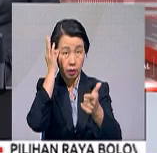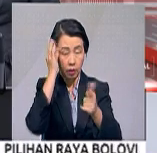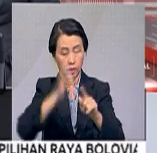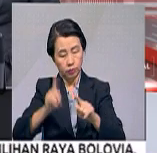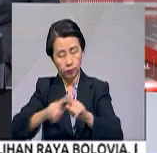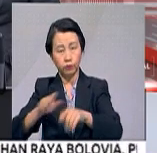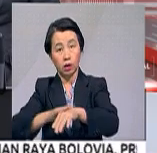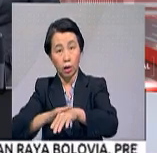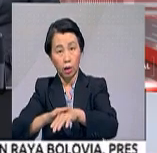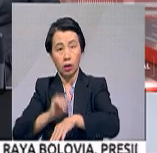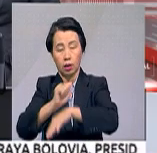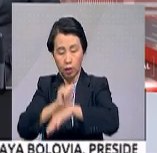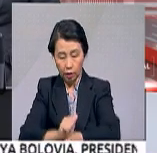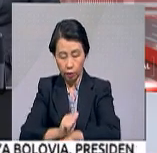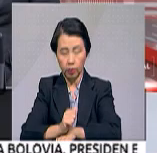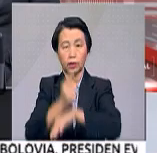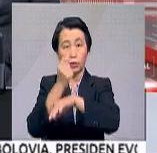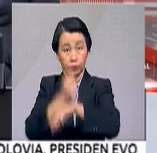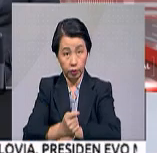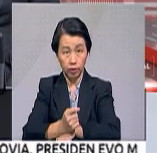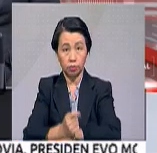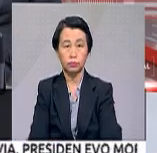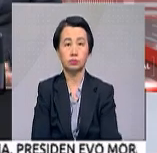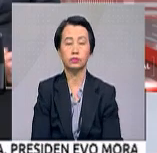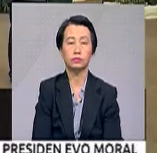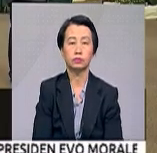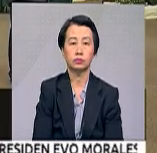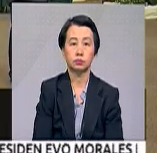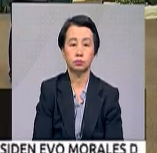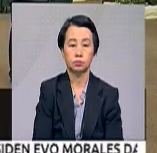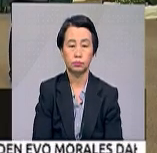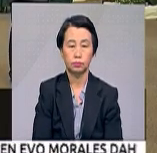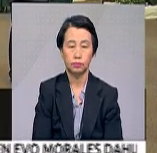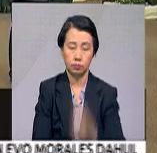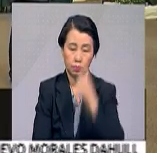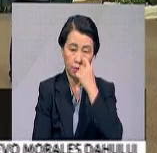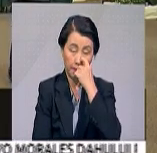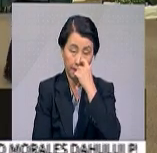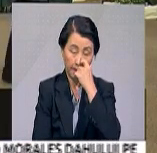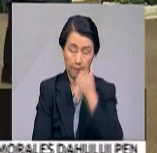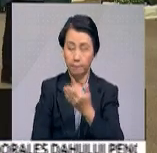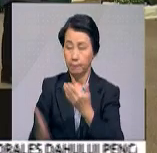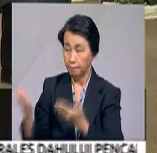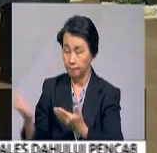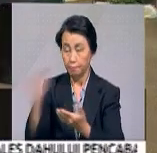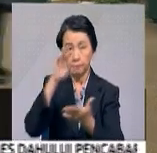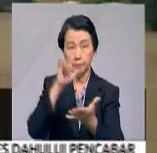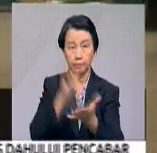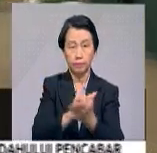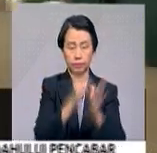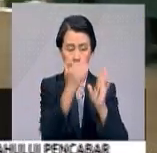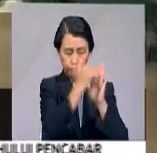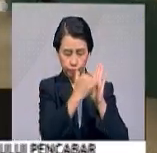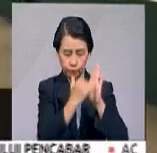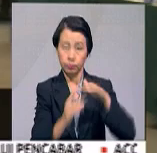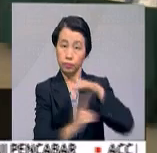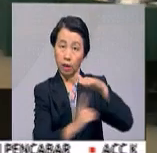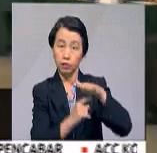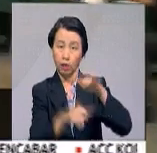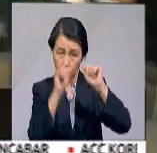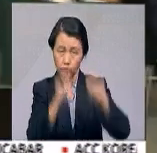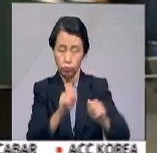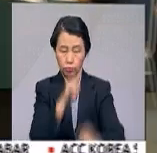kepelbagaian kaum, adat dan tradisi. Beliau yakin segala kandungan dasar berkenaan